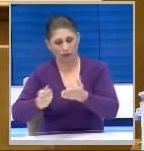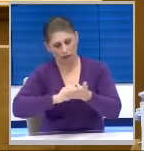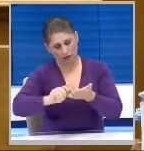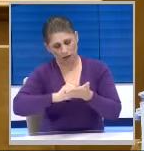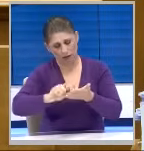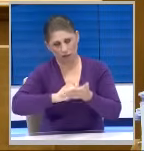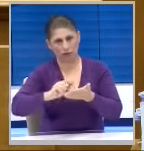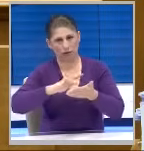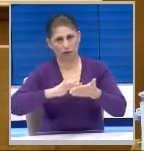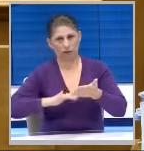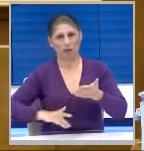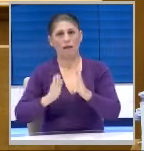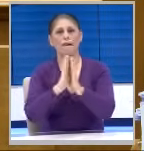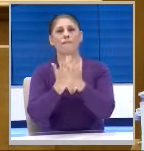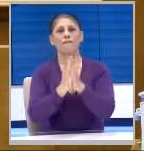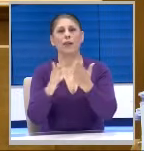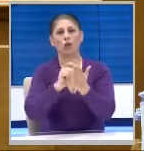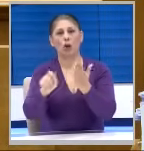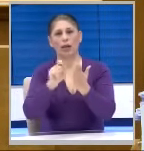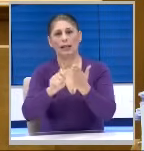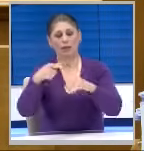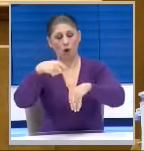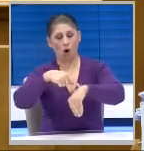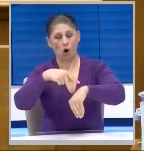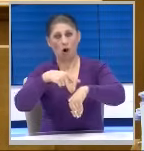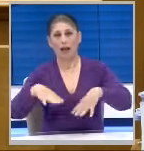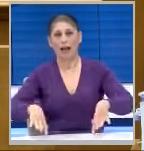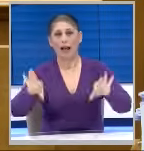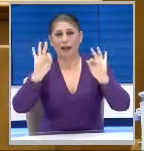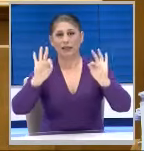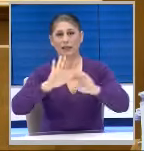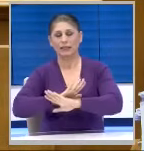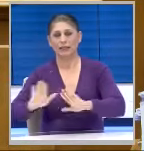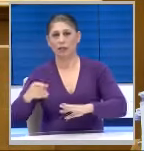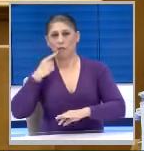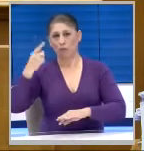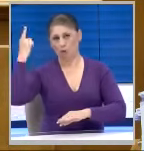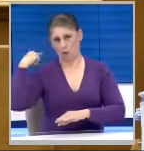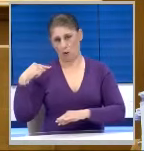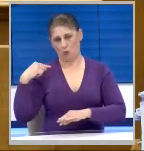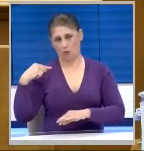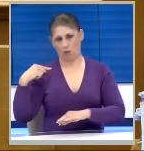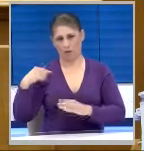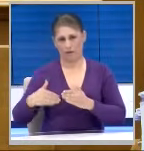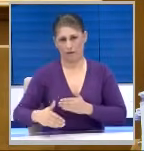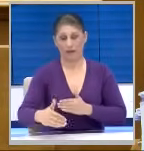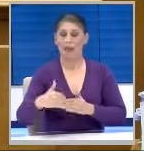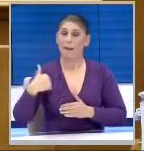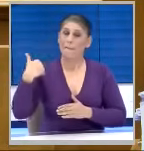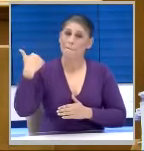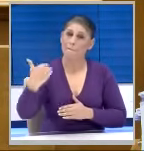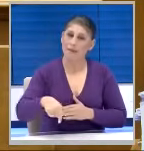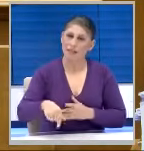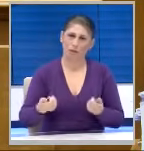γράφω στο αντίστοιχο βιβλίο και καταγράφεται η ώρα έναρξης και λήξης της προηγούμενης βάρδιας μετά το